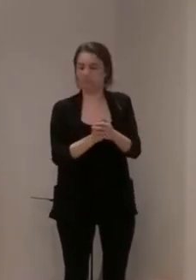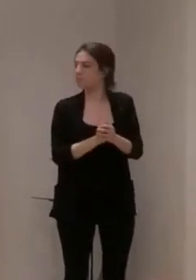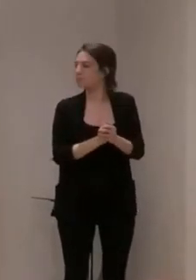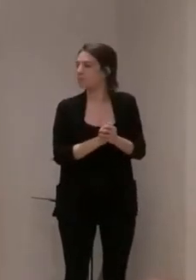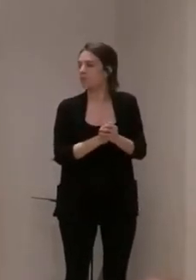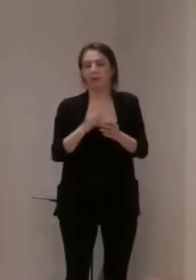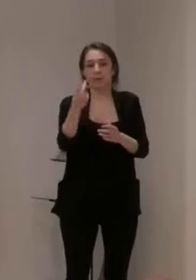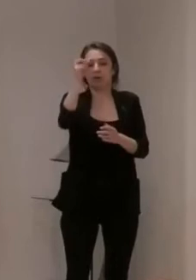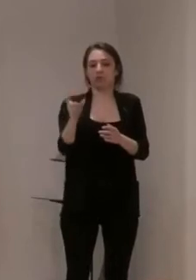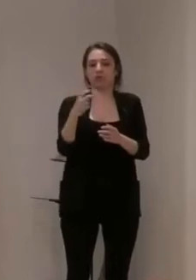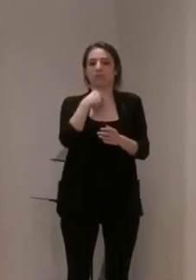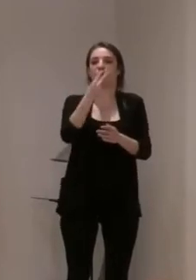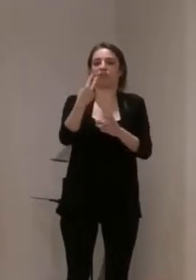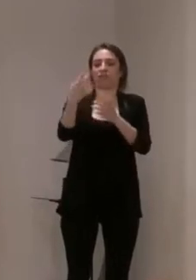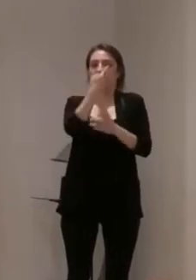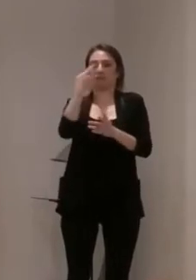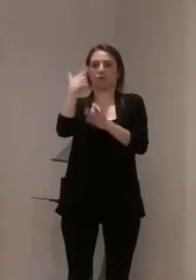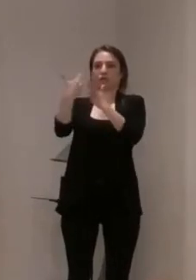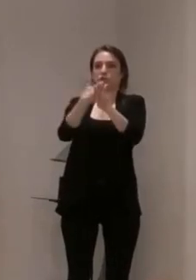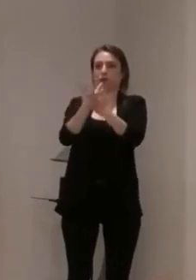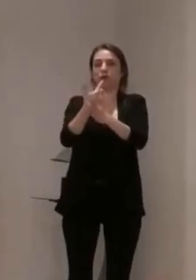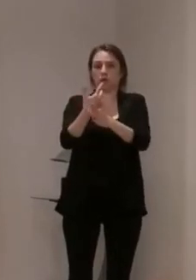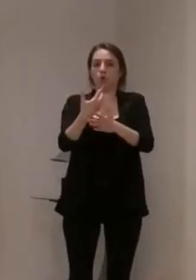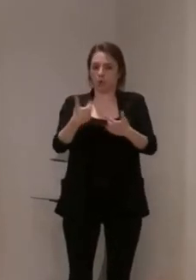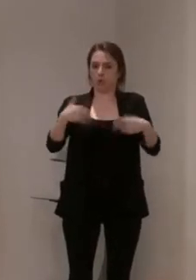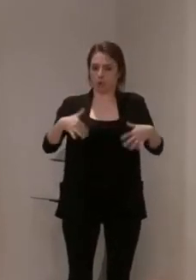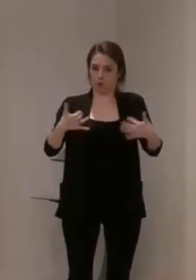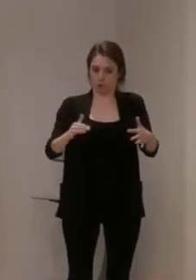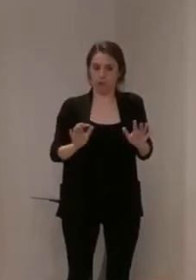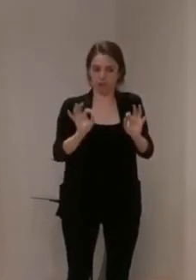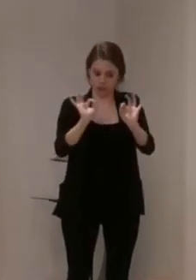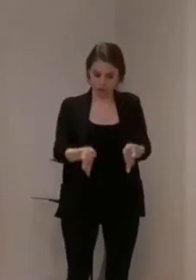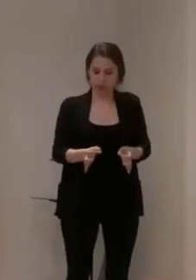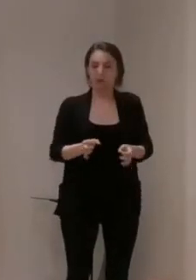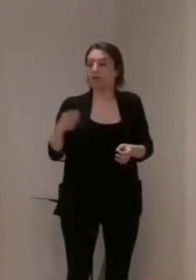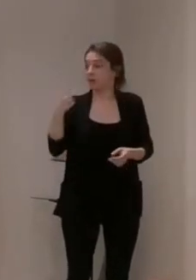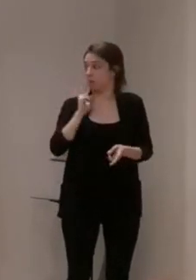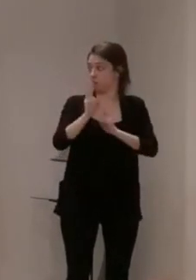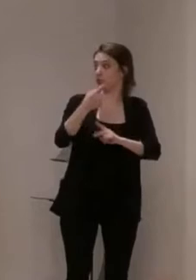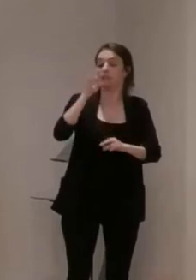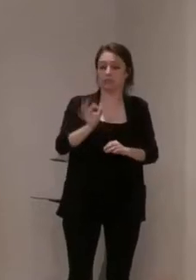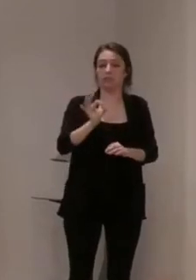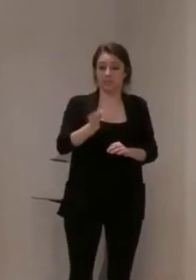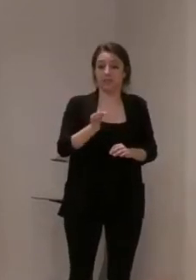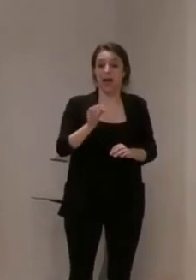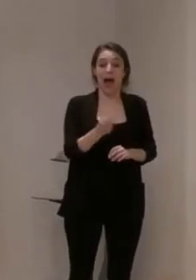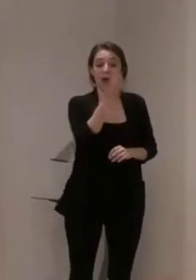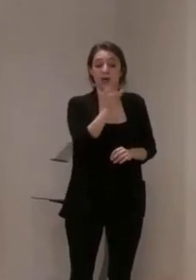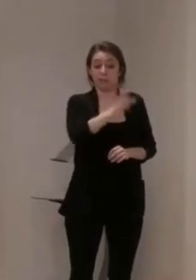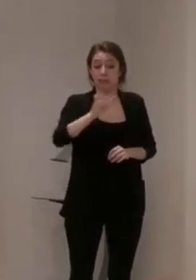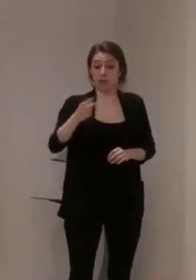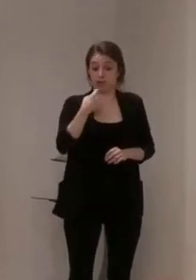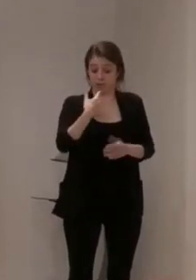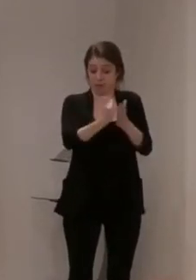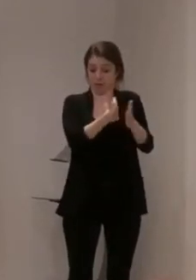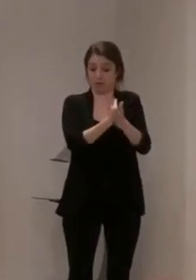que m'expliquen. Sí, vull dir, aquí hi ha gent fins i tot que havia estat